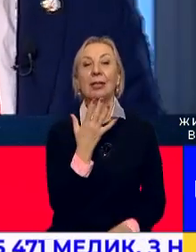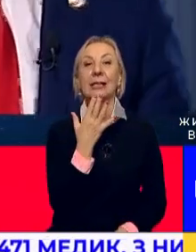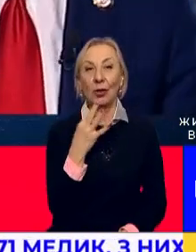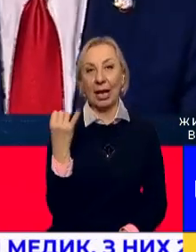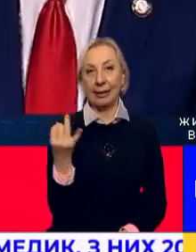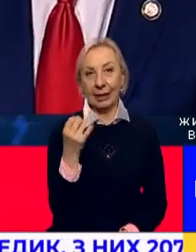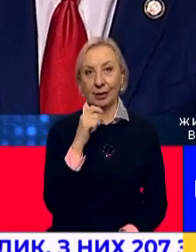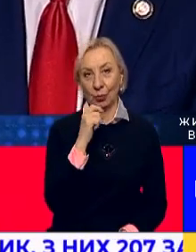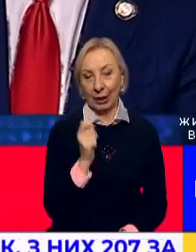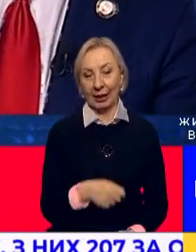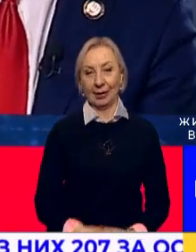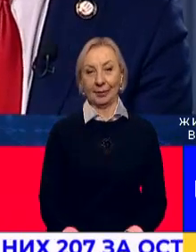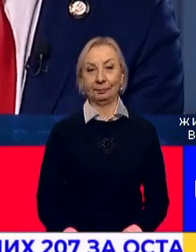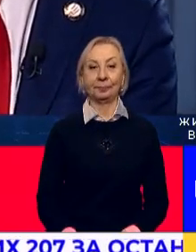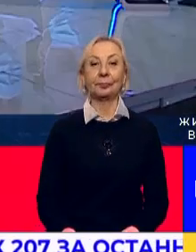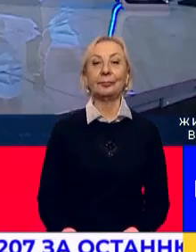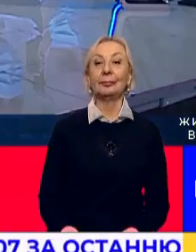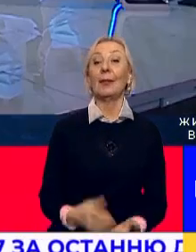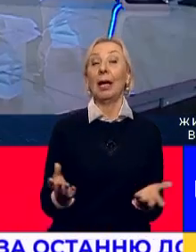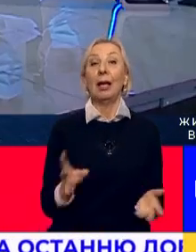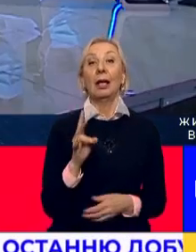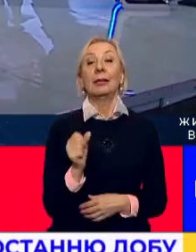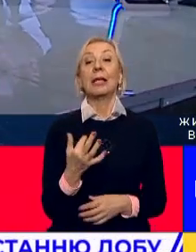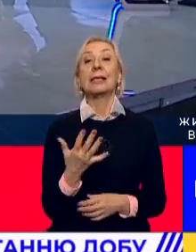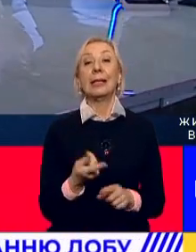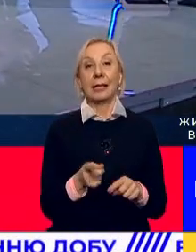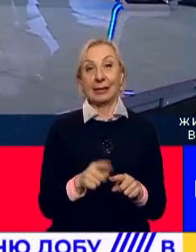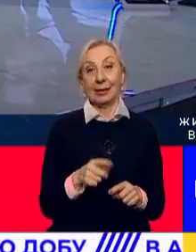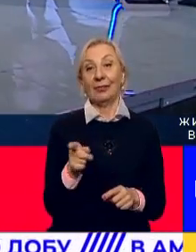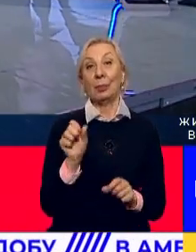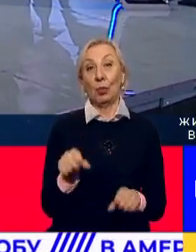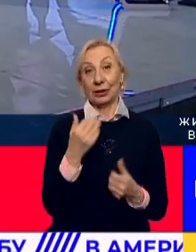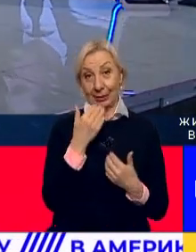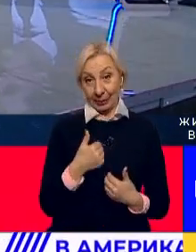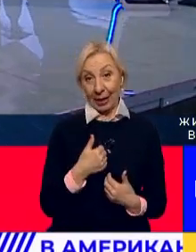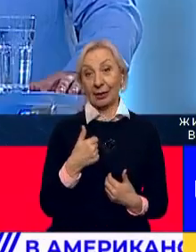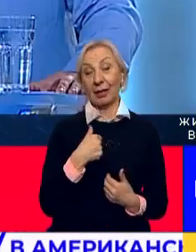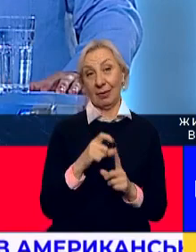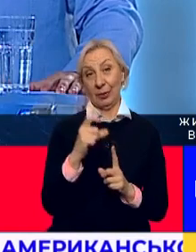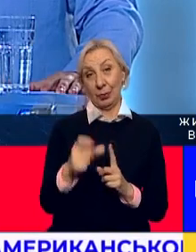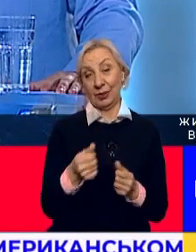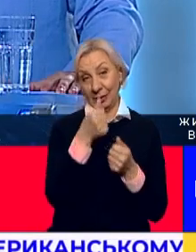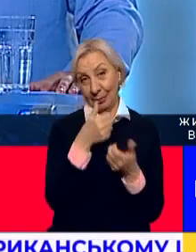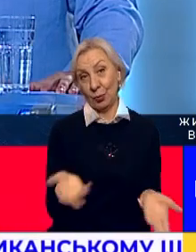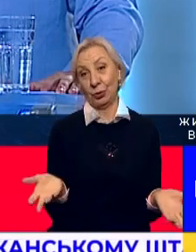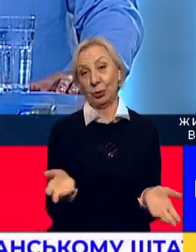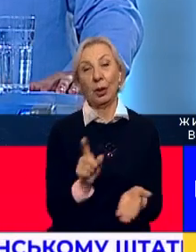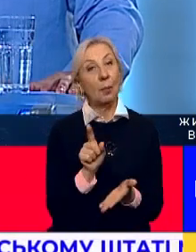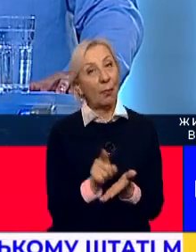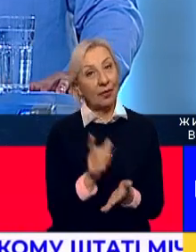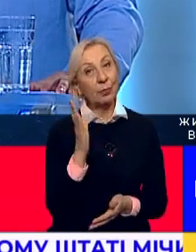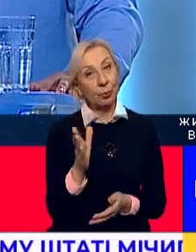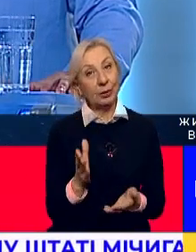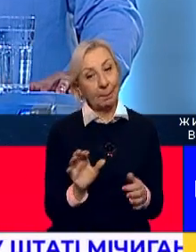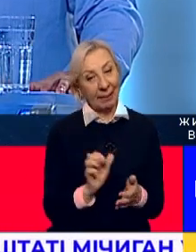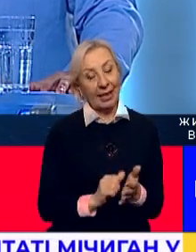Я можу вас питати про джерела цієї інформації, наскільки це серйозно? Ви спитати можете, я не можу відповідати. Але повинен бути якийсь